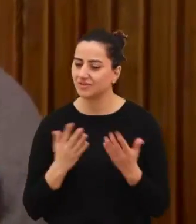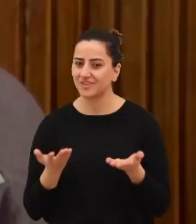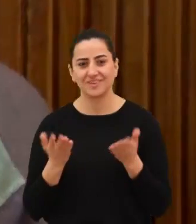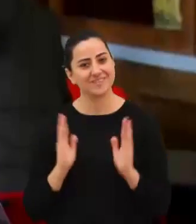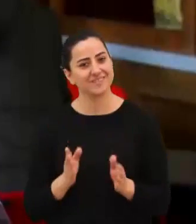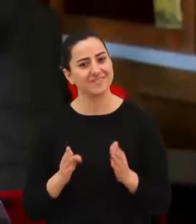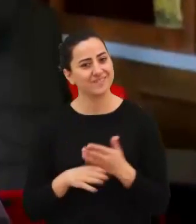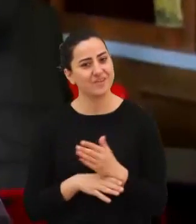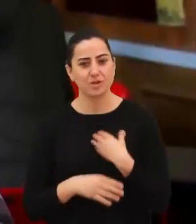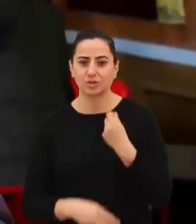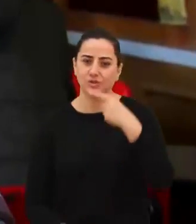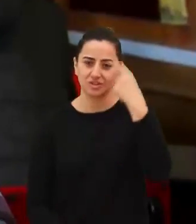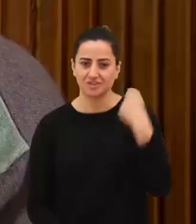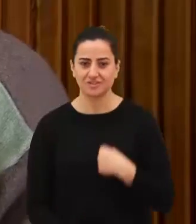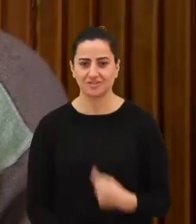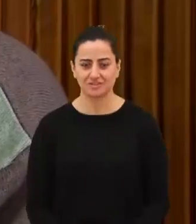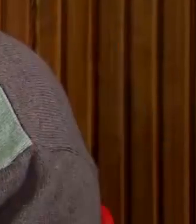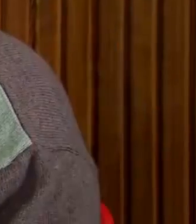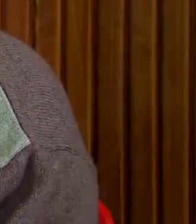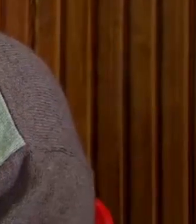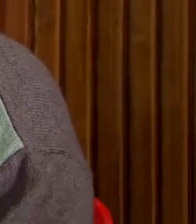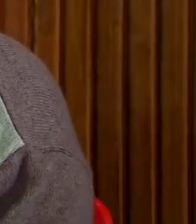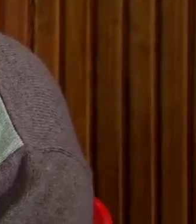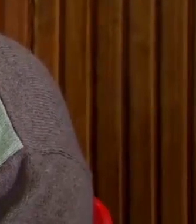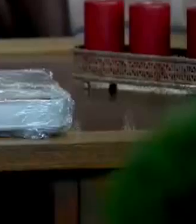de. Bugün çok şanslıyım ha.